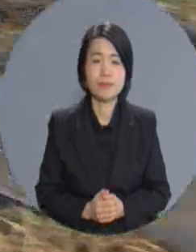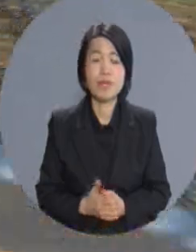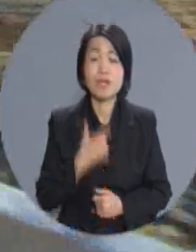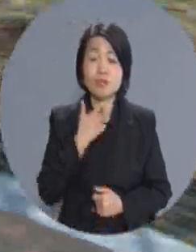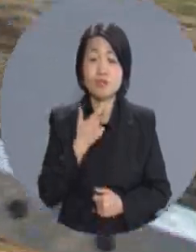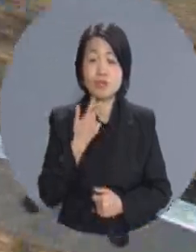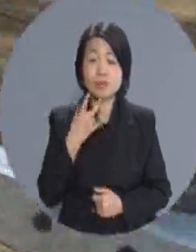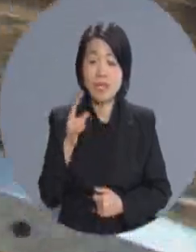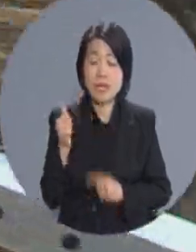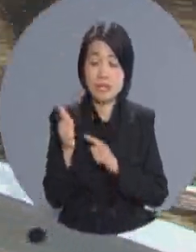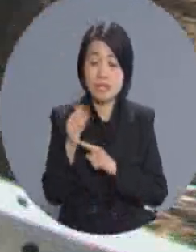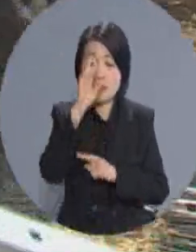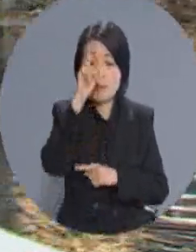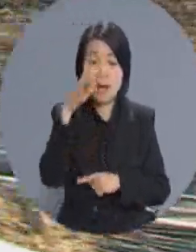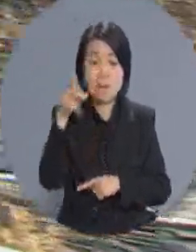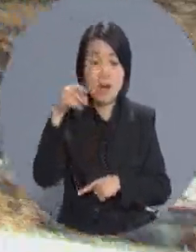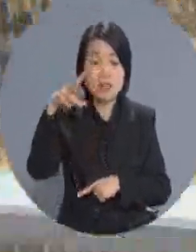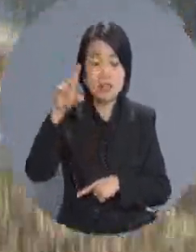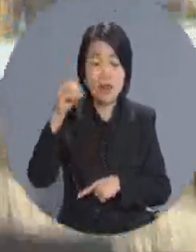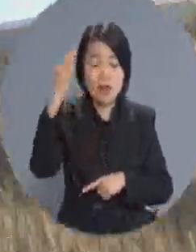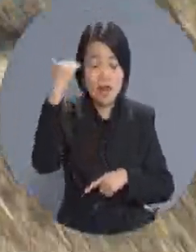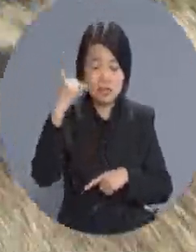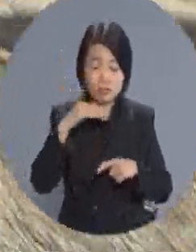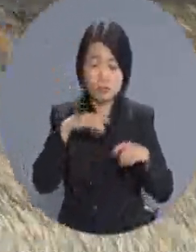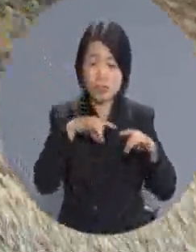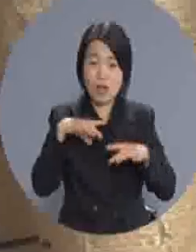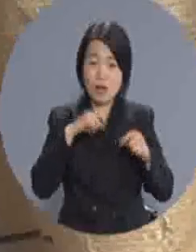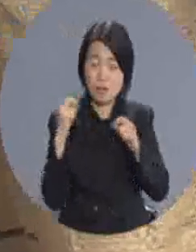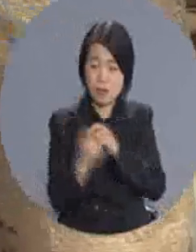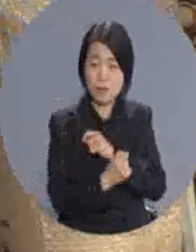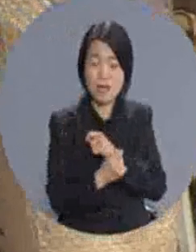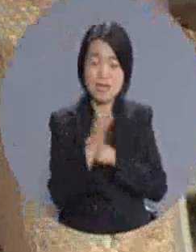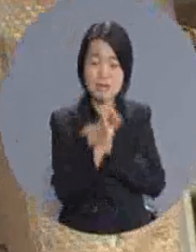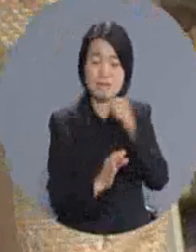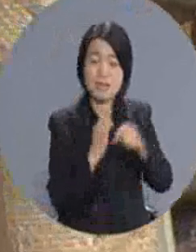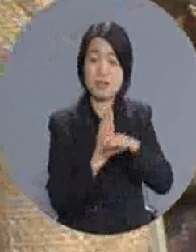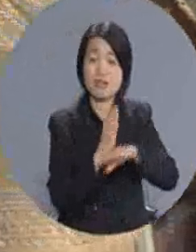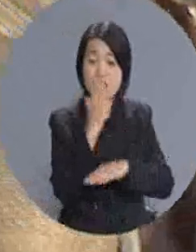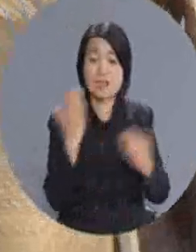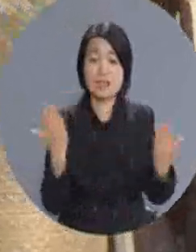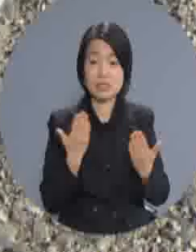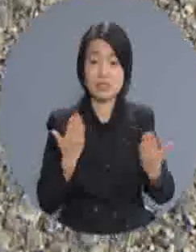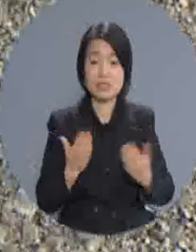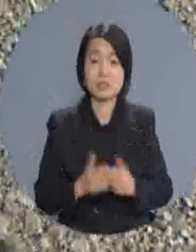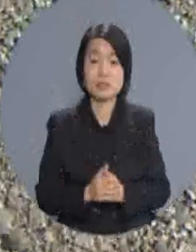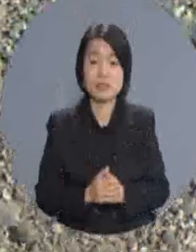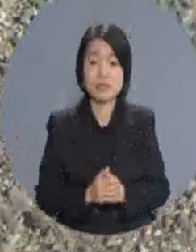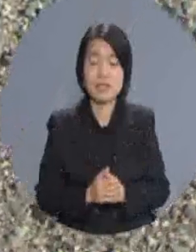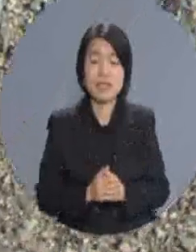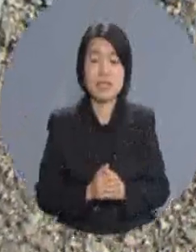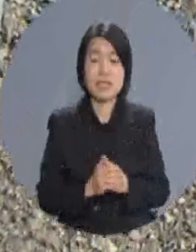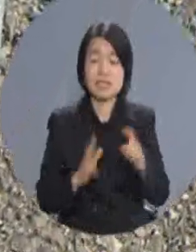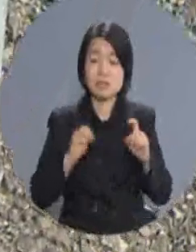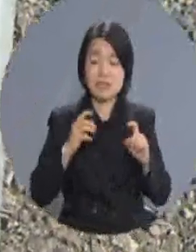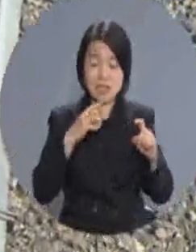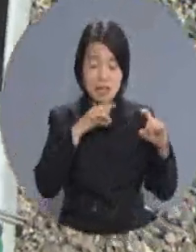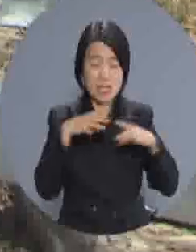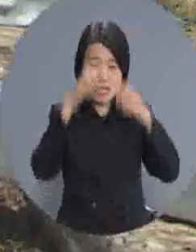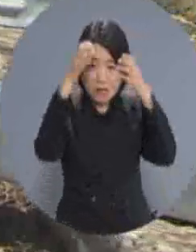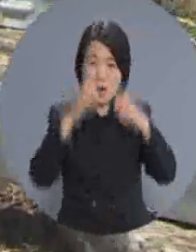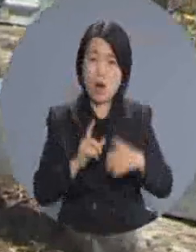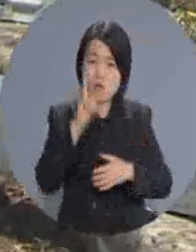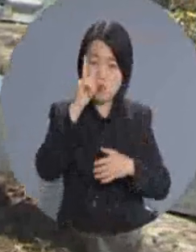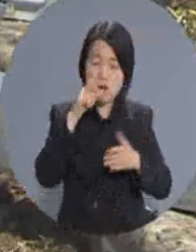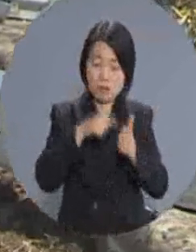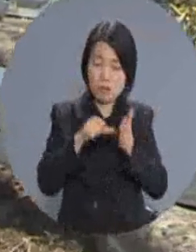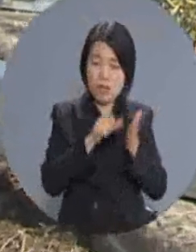60대 노동자인 박병정 씨는 한전의 하청 전기 노동자로 10년 넘게 일했습니다. 10m 위에 전신주에 올라가